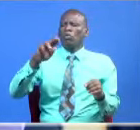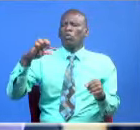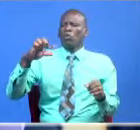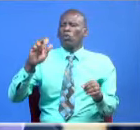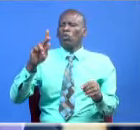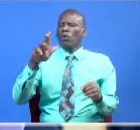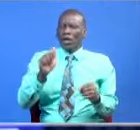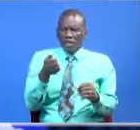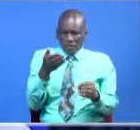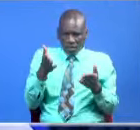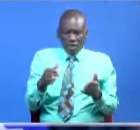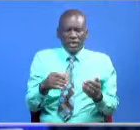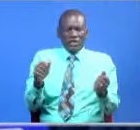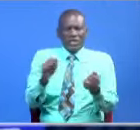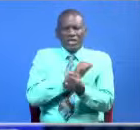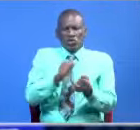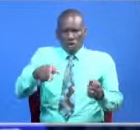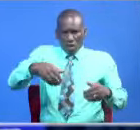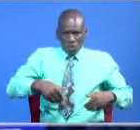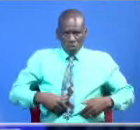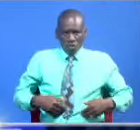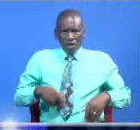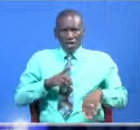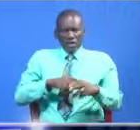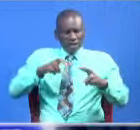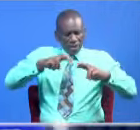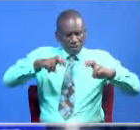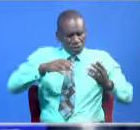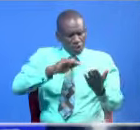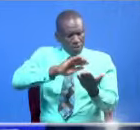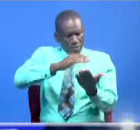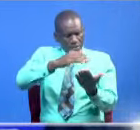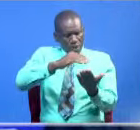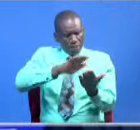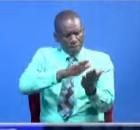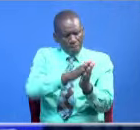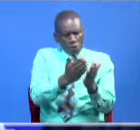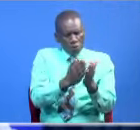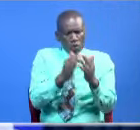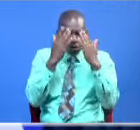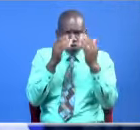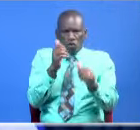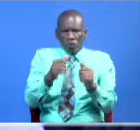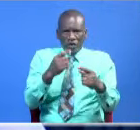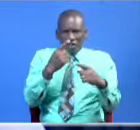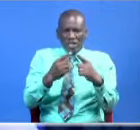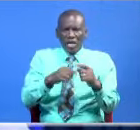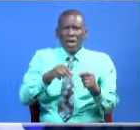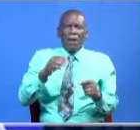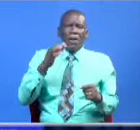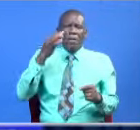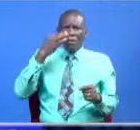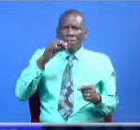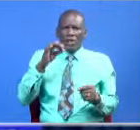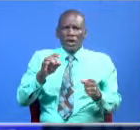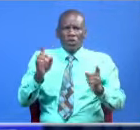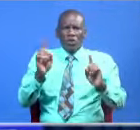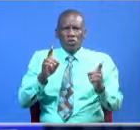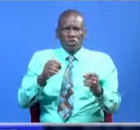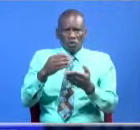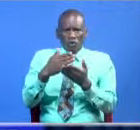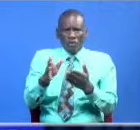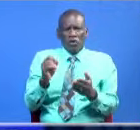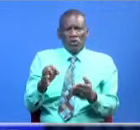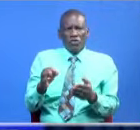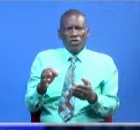is killing our youth. When I checked my notebook, I don't remember which year, miraa was not part of the cash